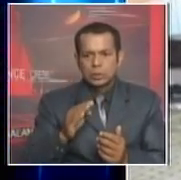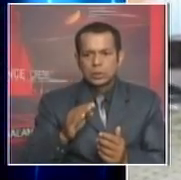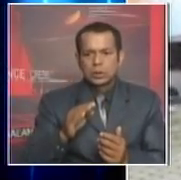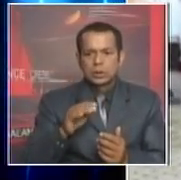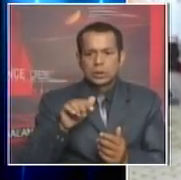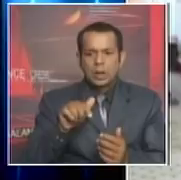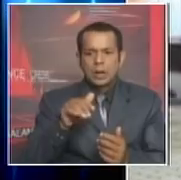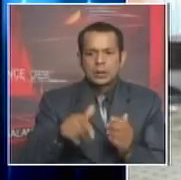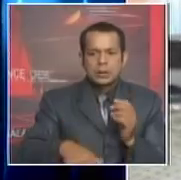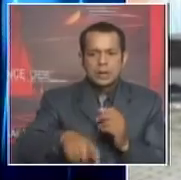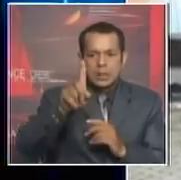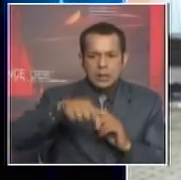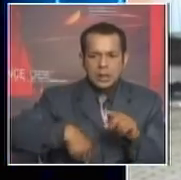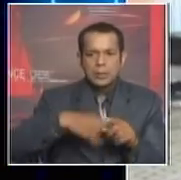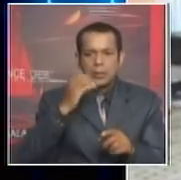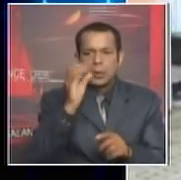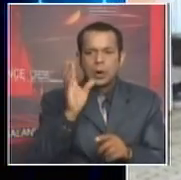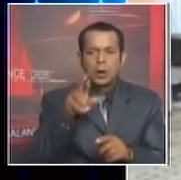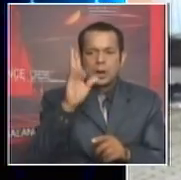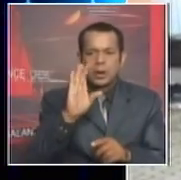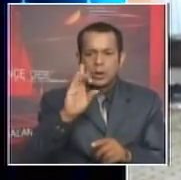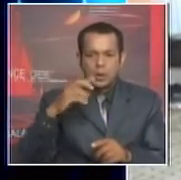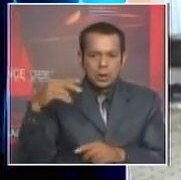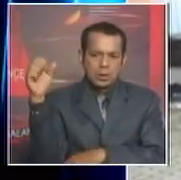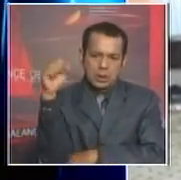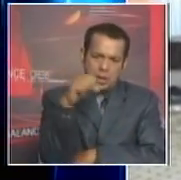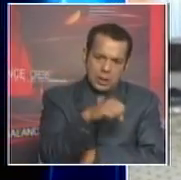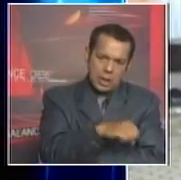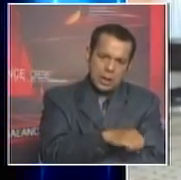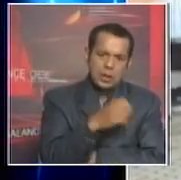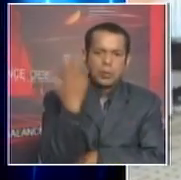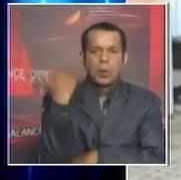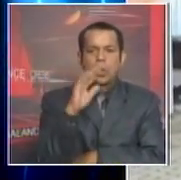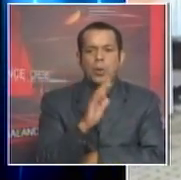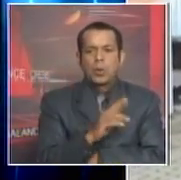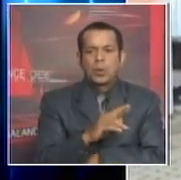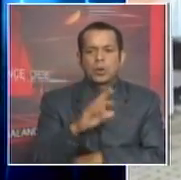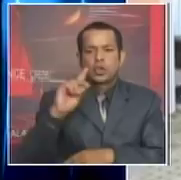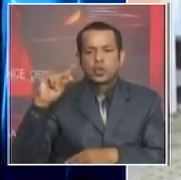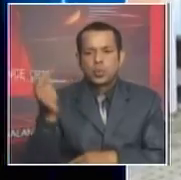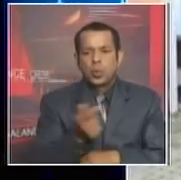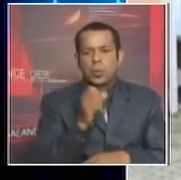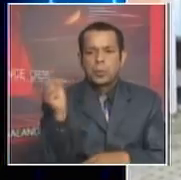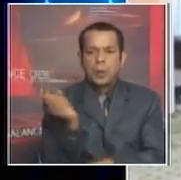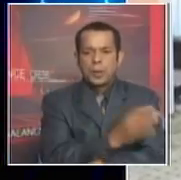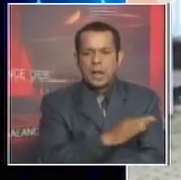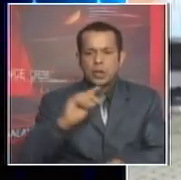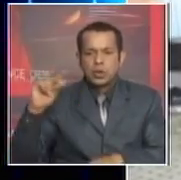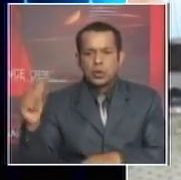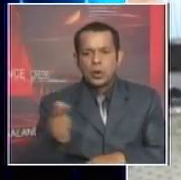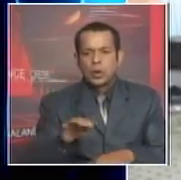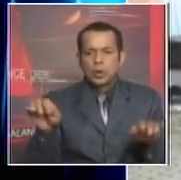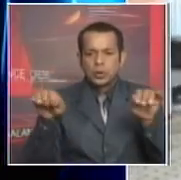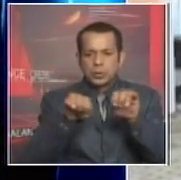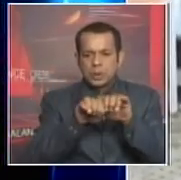गर्ने क्रममा आउँदा र जाँदा पर्यटक अत्यन्तै निराश भएको हुन्छ र उहाँहरूको एउटै मात्र अनुरोध छ, तपाईँहरू छिटोभन्दा छिटो सम्बन्धी